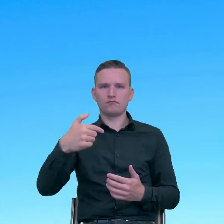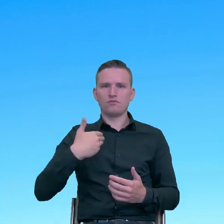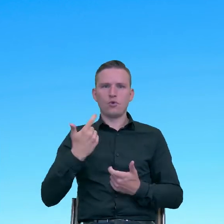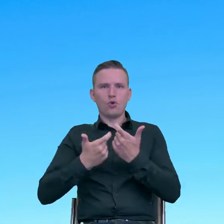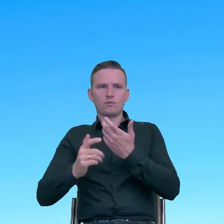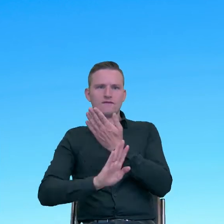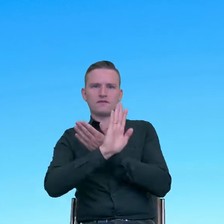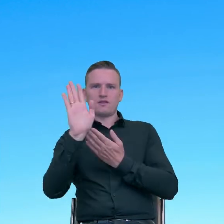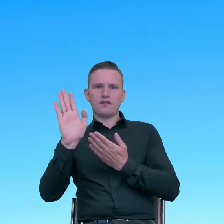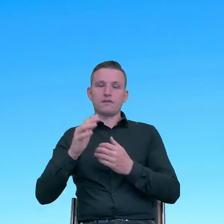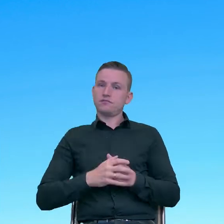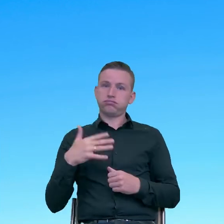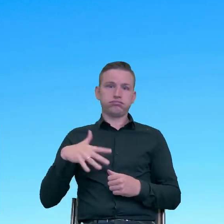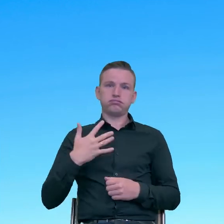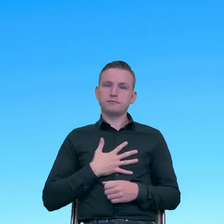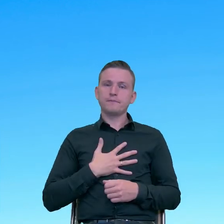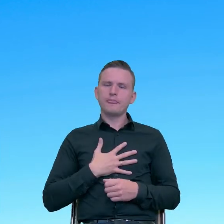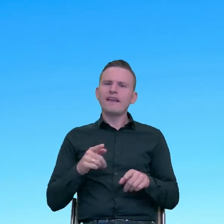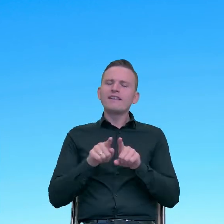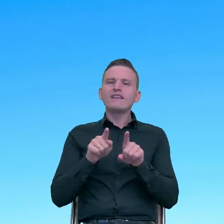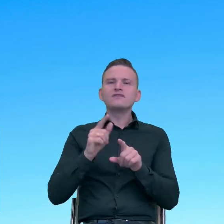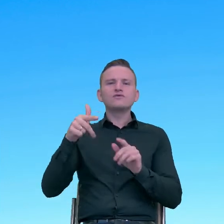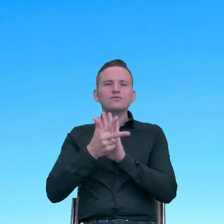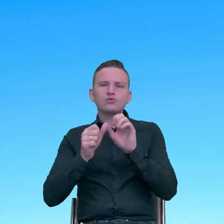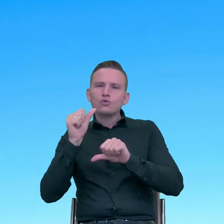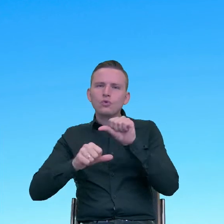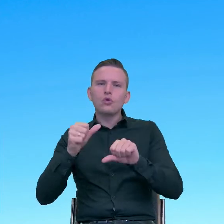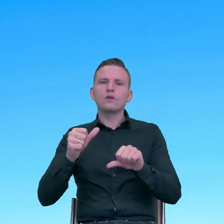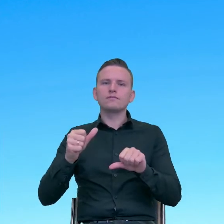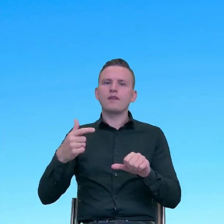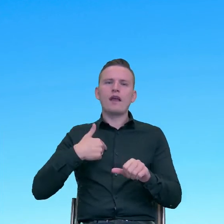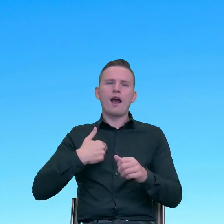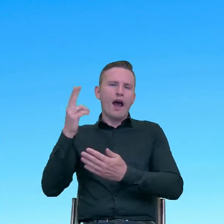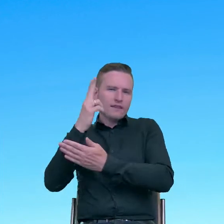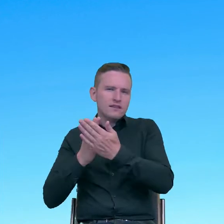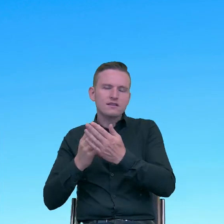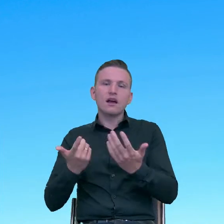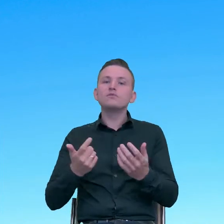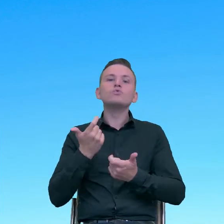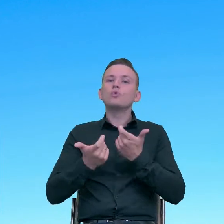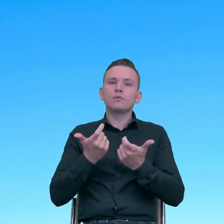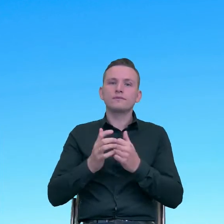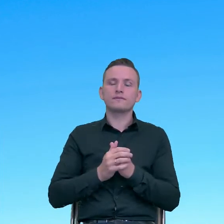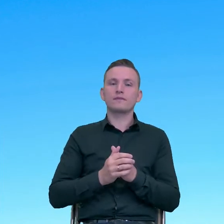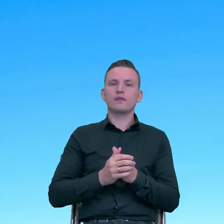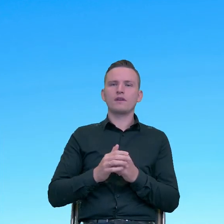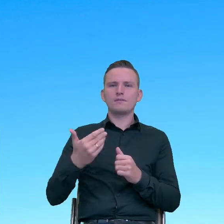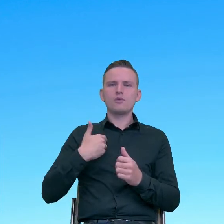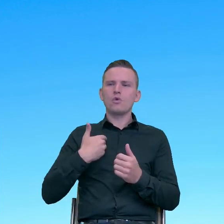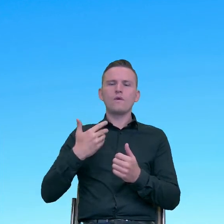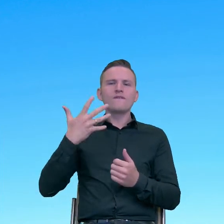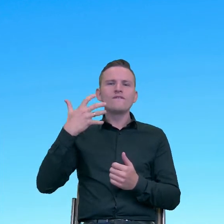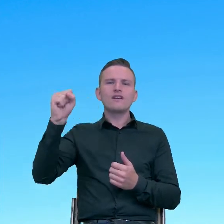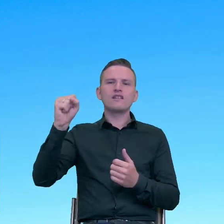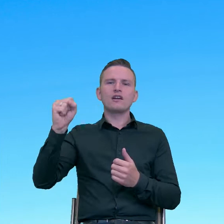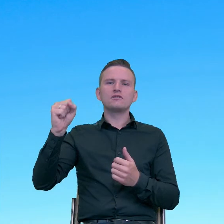mnie przeżyciem. W 2018 roku także odniosłem swój największy sukces jako artysta, czyli zdobyłem nagrodę The Global Art Awards dla artysty roku